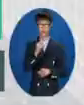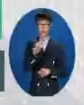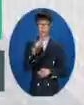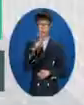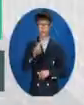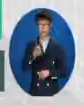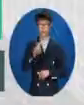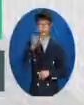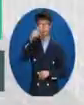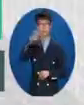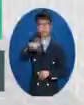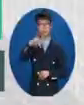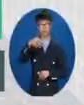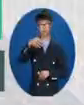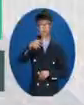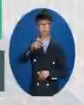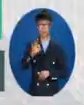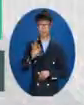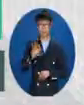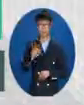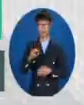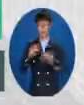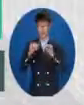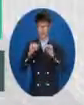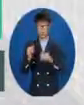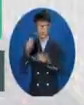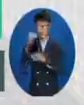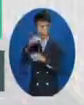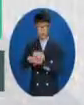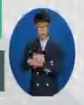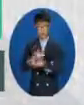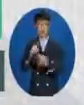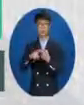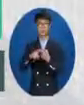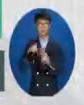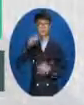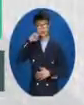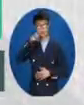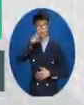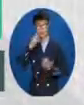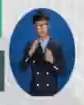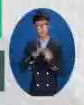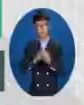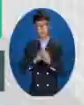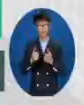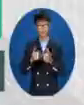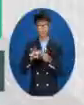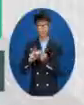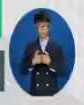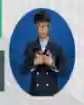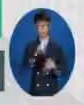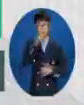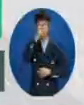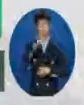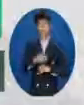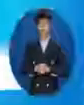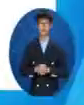동남구청은 산지 전용 인허가 관련 업체 등과 간담회를 실시하여 어려움을 개선하는 시간을 가졌습니다.